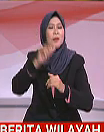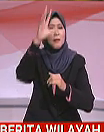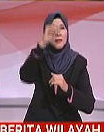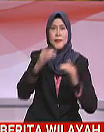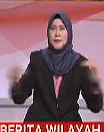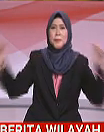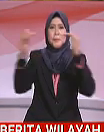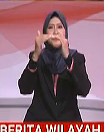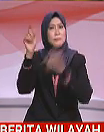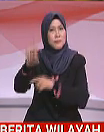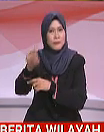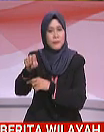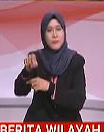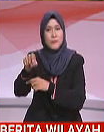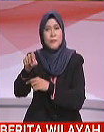it transcends